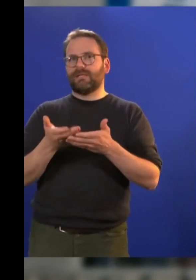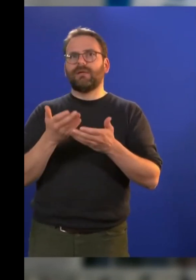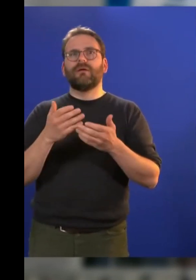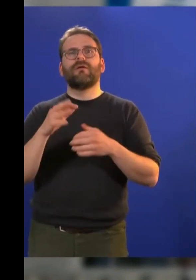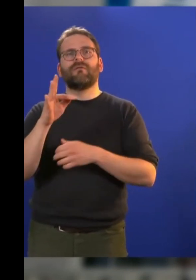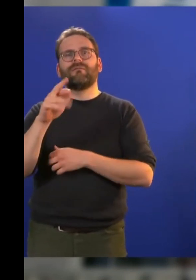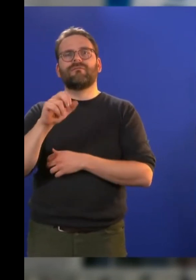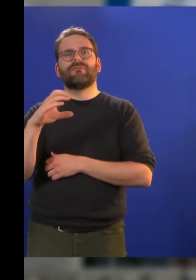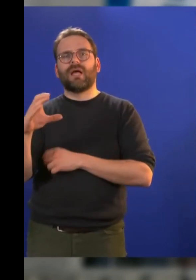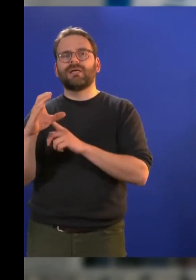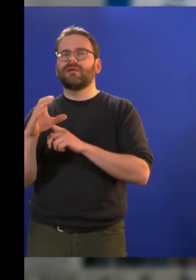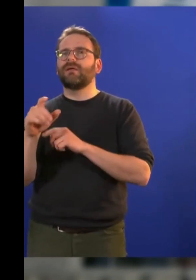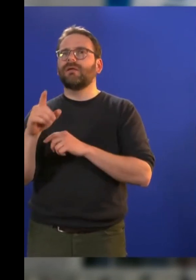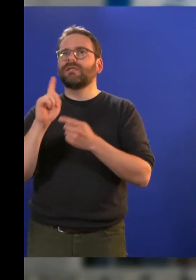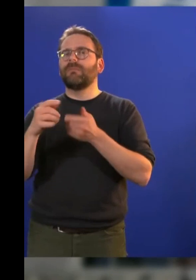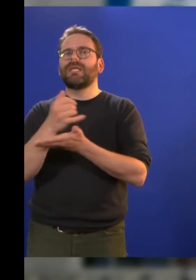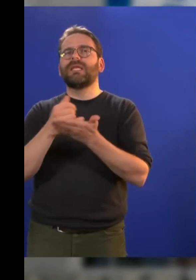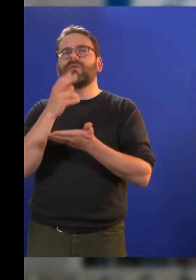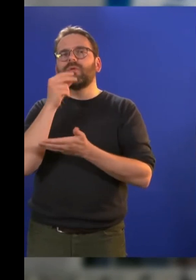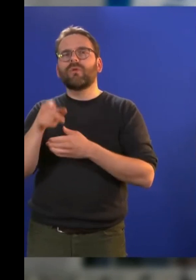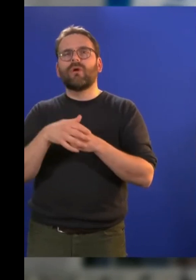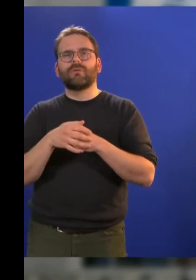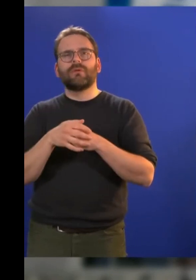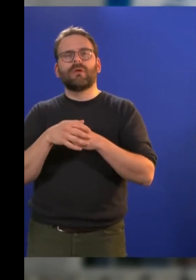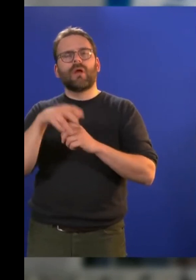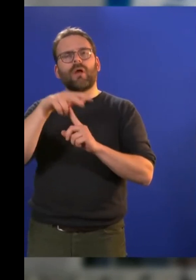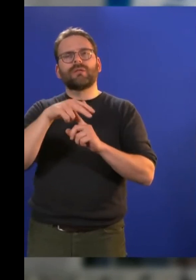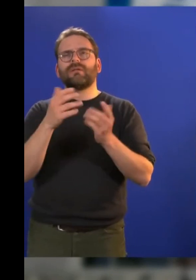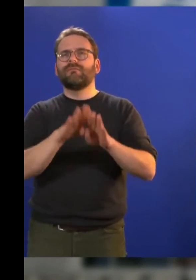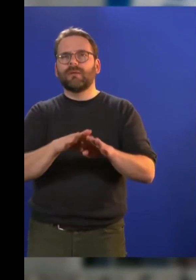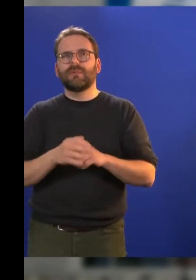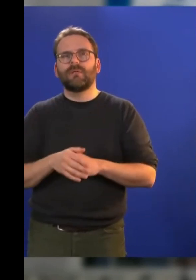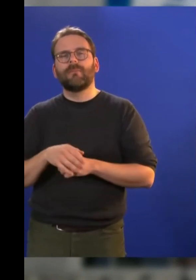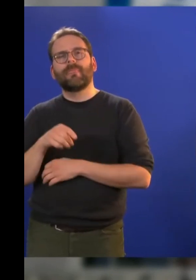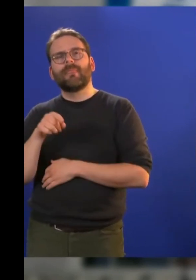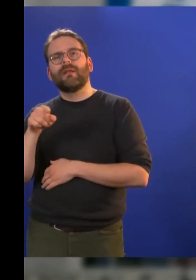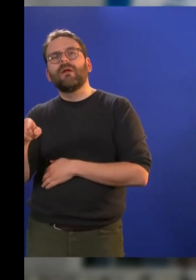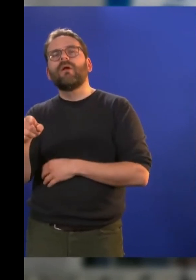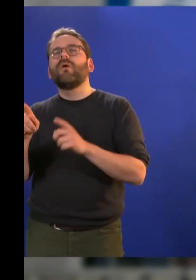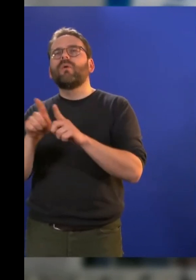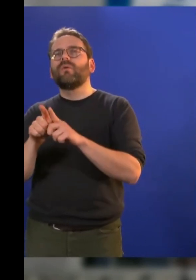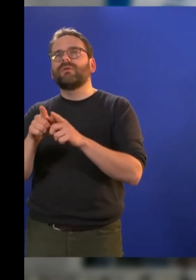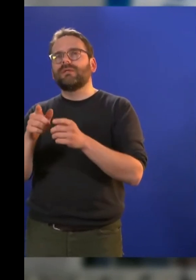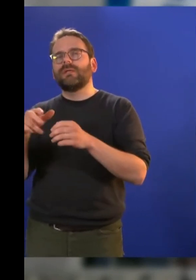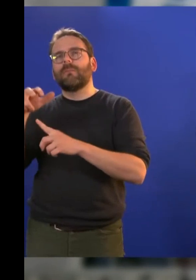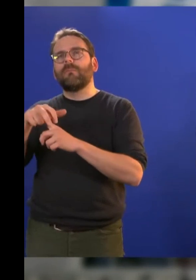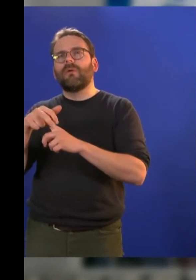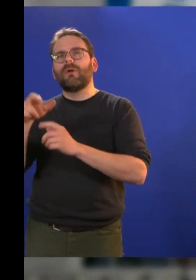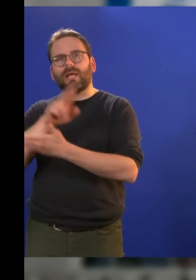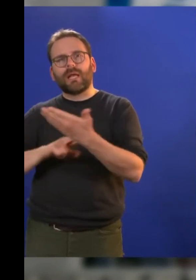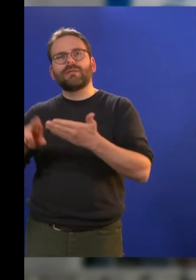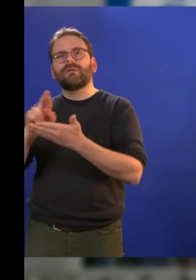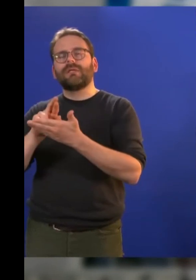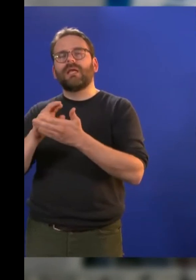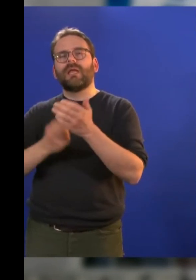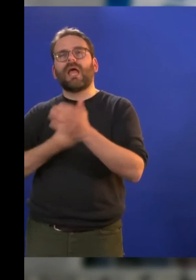FRAC sur l'île de Nantes qui a fermé son antenne. Un peu plus tôt, un rendez-vous avec le pôle régional des arts visuels